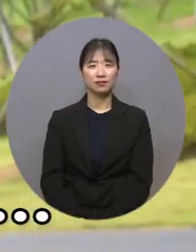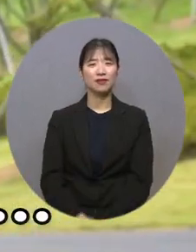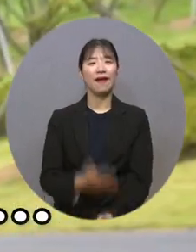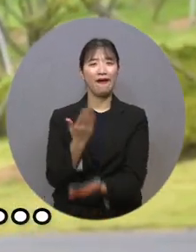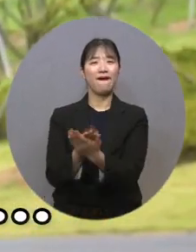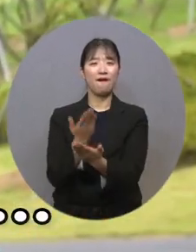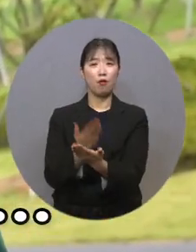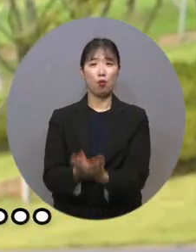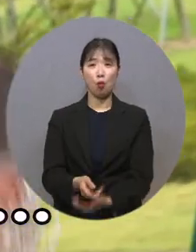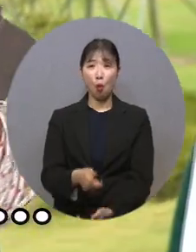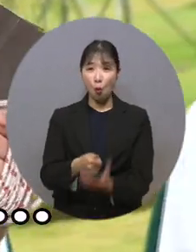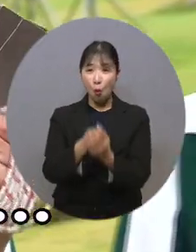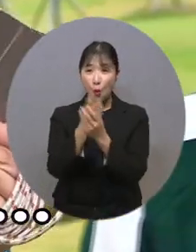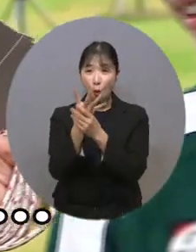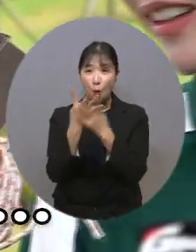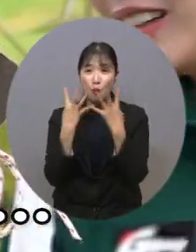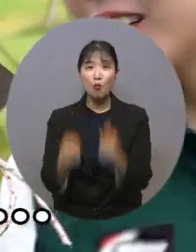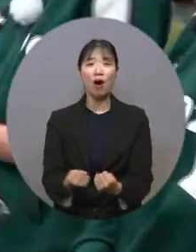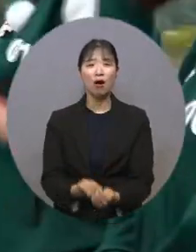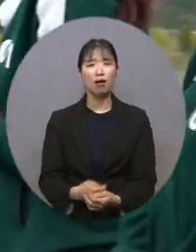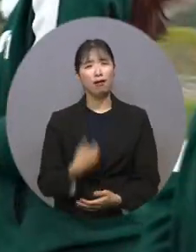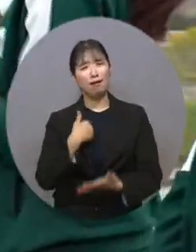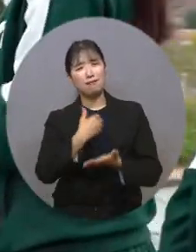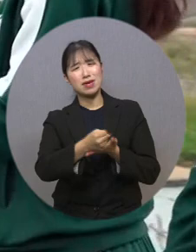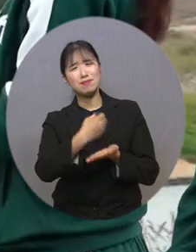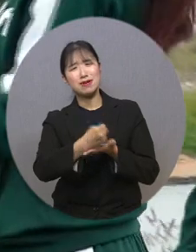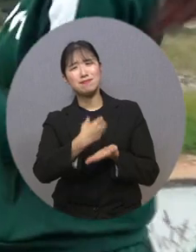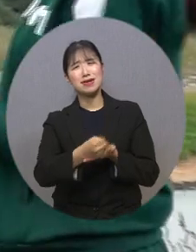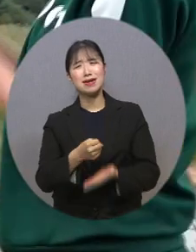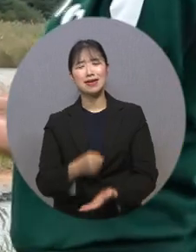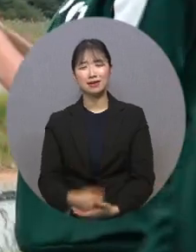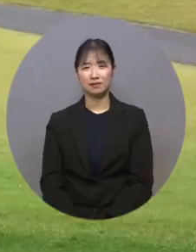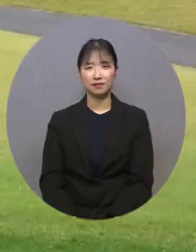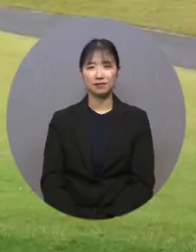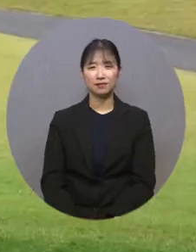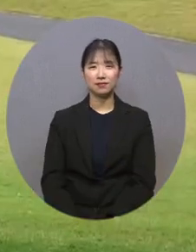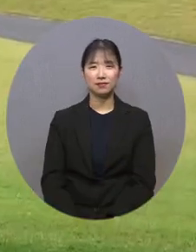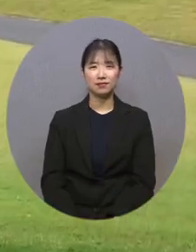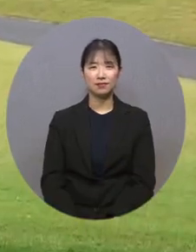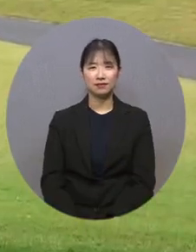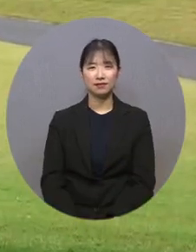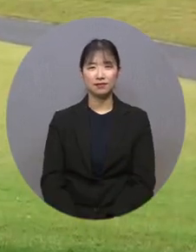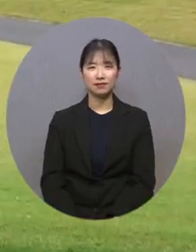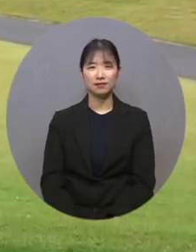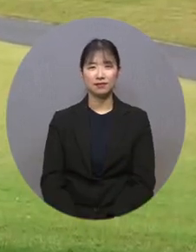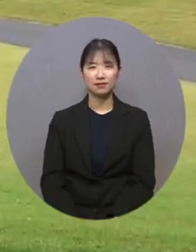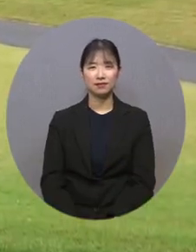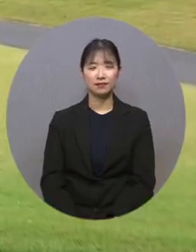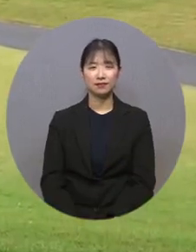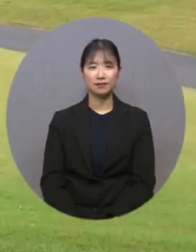내놔. 어, 맞네 아직도. 왜 이렇게 느낌이지? 아, 어, 뭐 내장입니다.